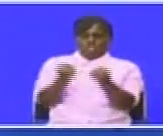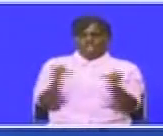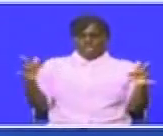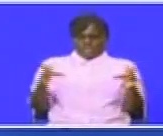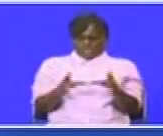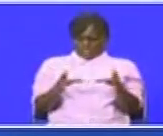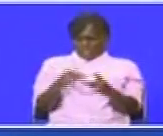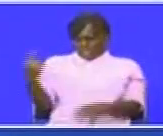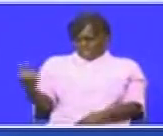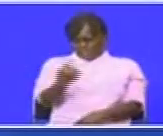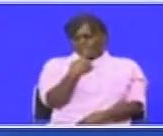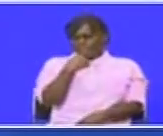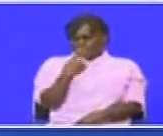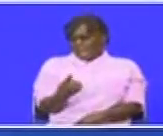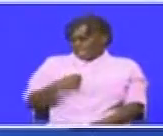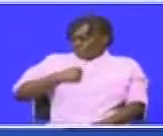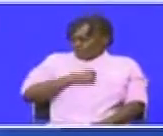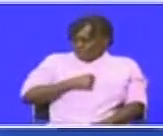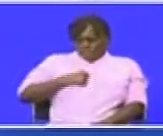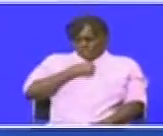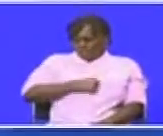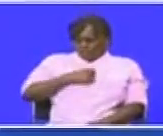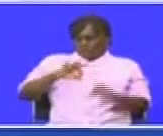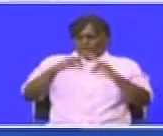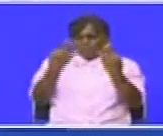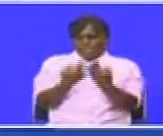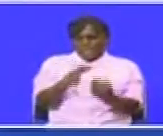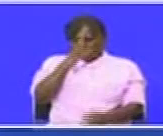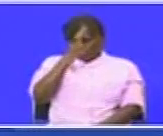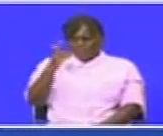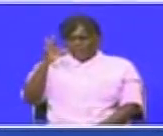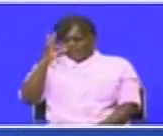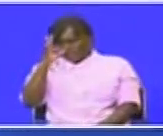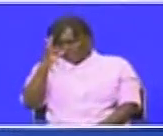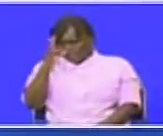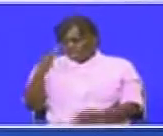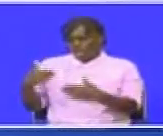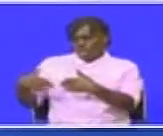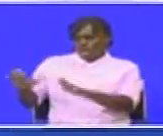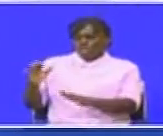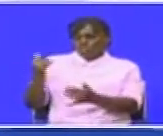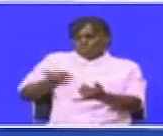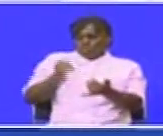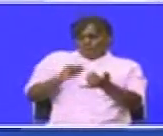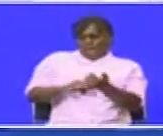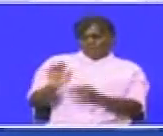kijamii, kila mmoja akitoa rambirambi zake kwa familia na rais mstaafu Mwai Kibaki kwa kumpoteza